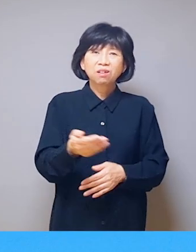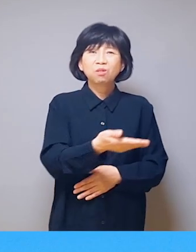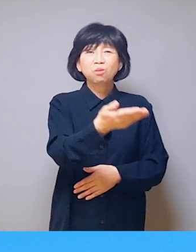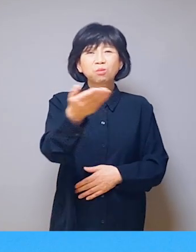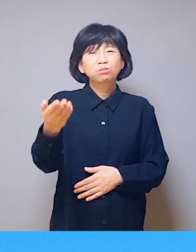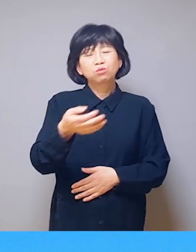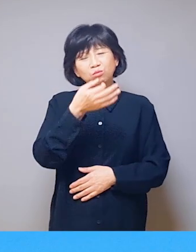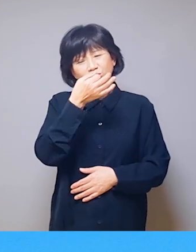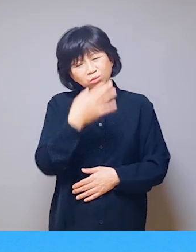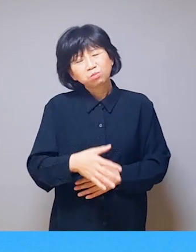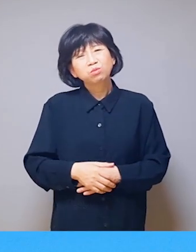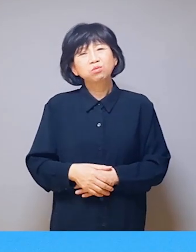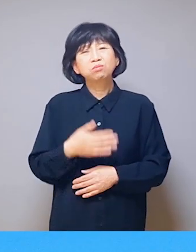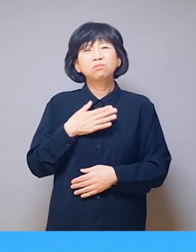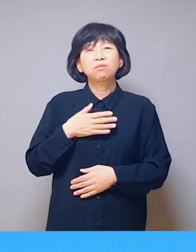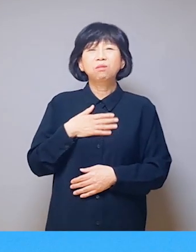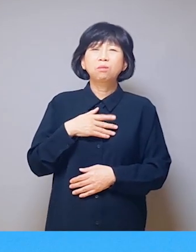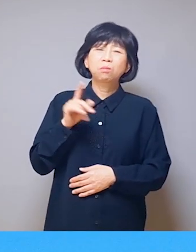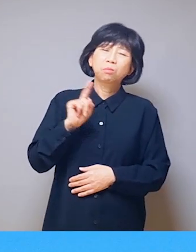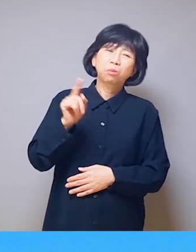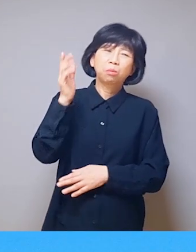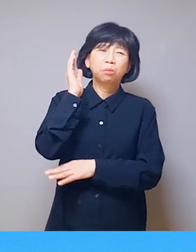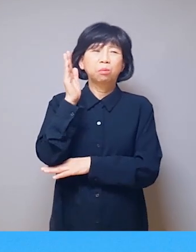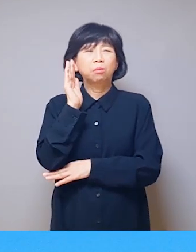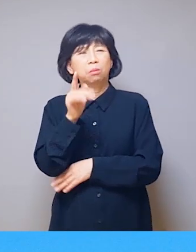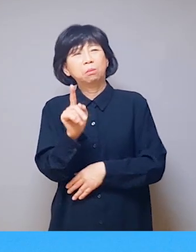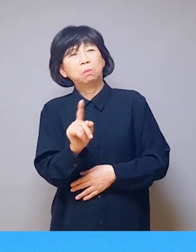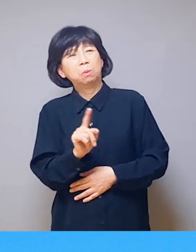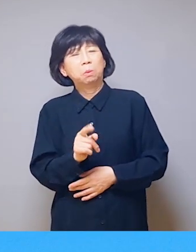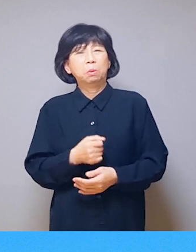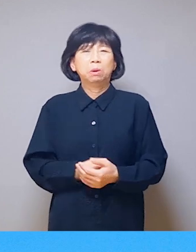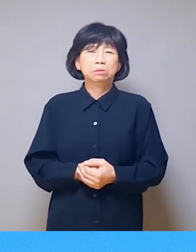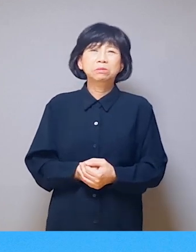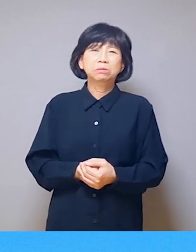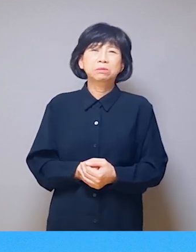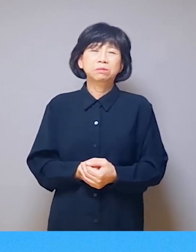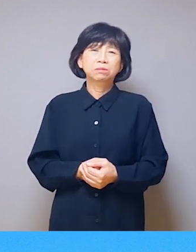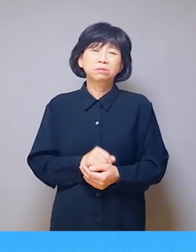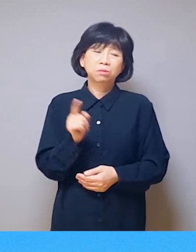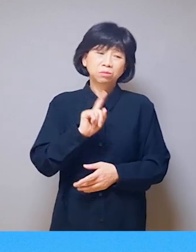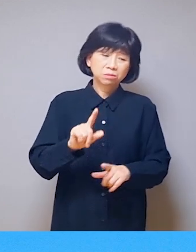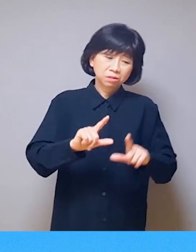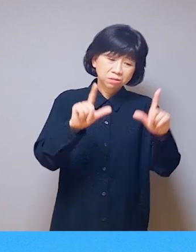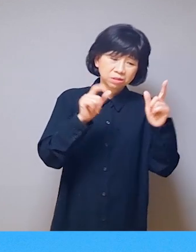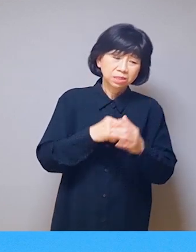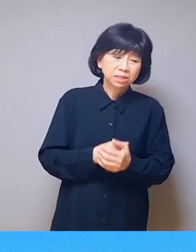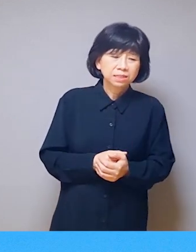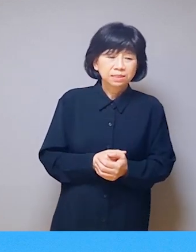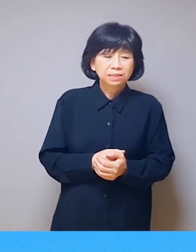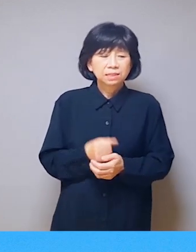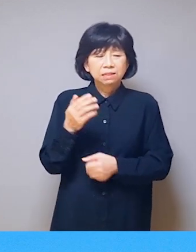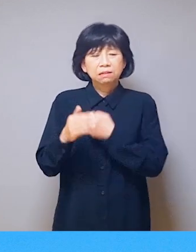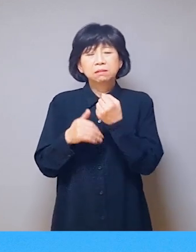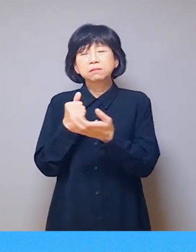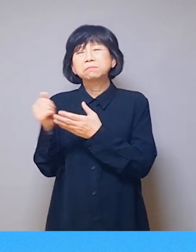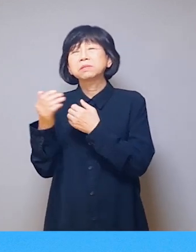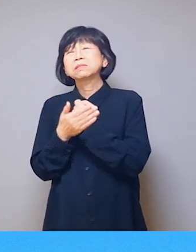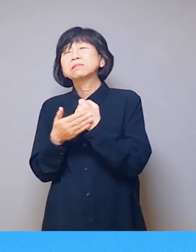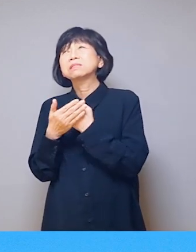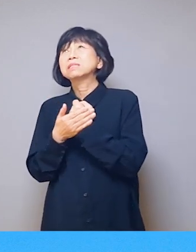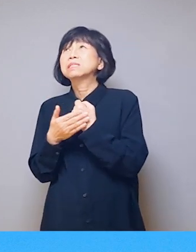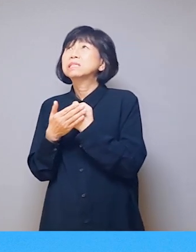죄송해요. 지금 내가 무슨 소리 하고 있나? 근데 어떤 날은요, 하나님의 은혜만 바라고